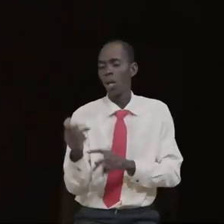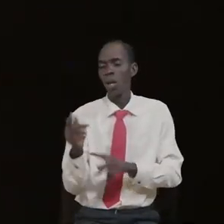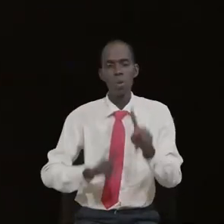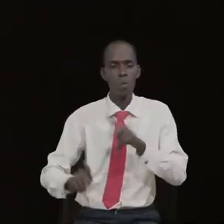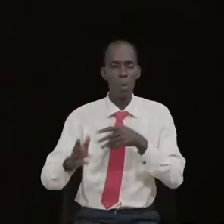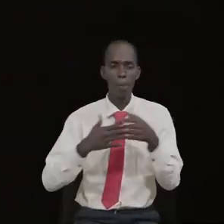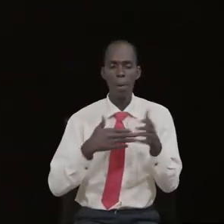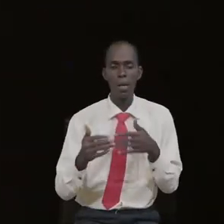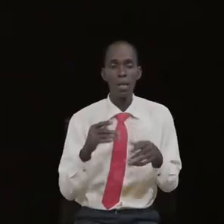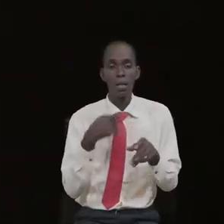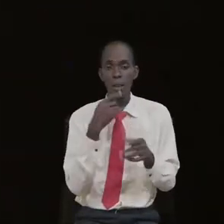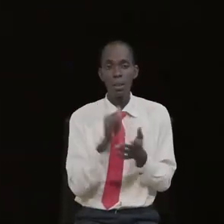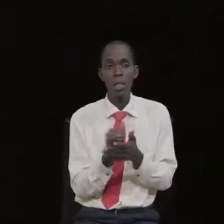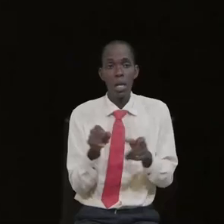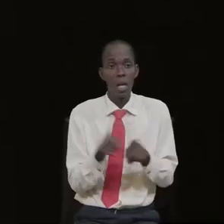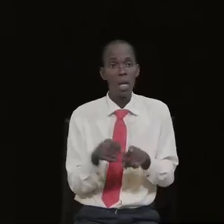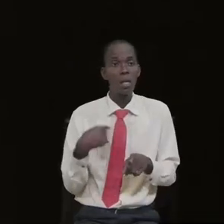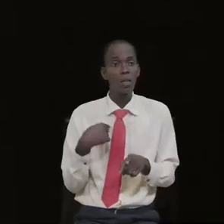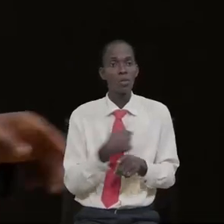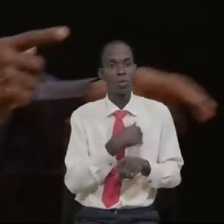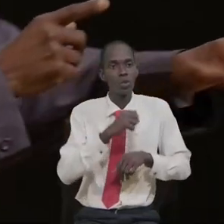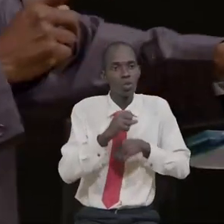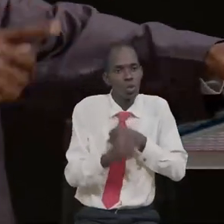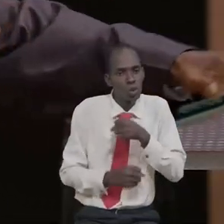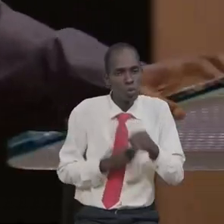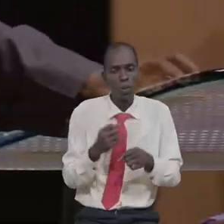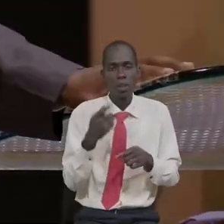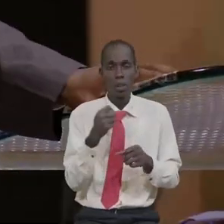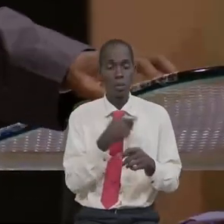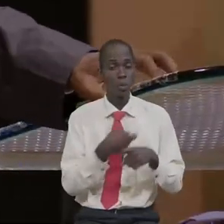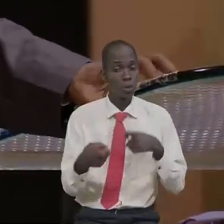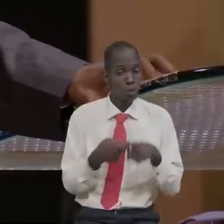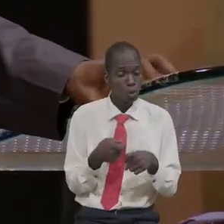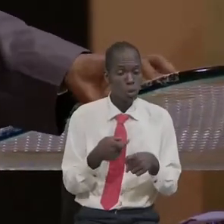Et comme nous souffrons, la persécution ne doit pas